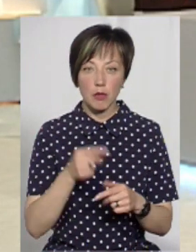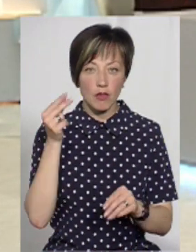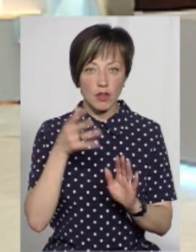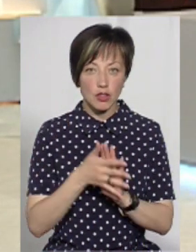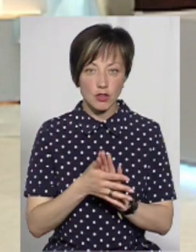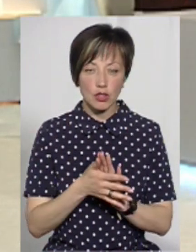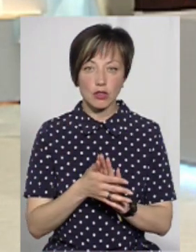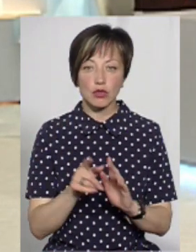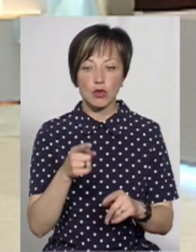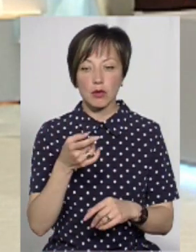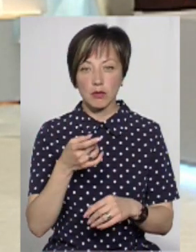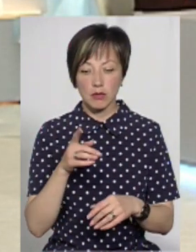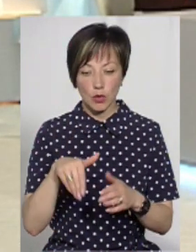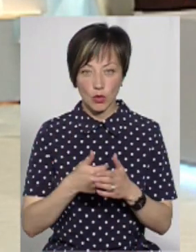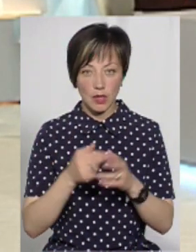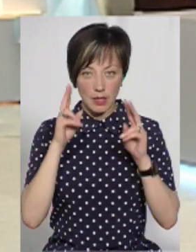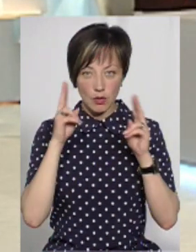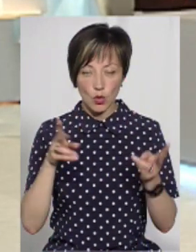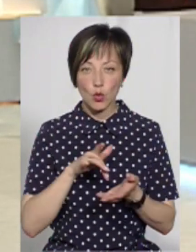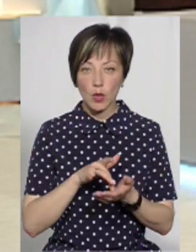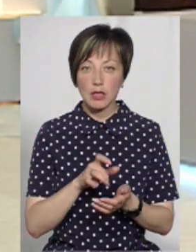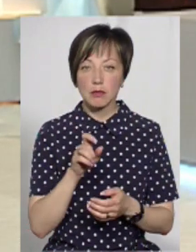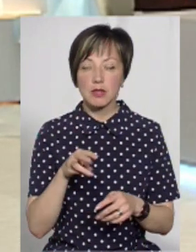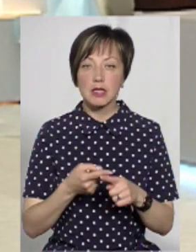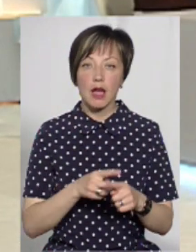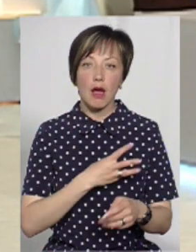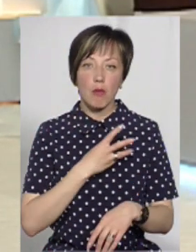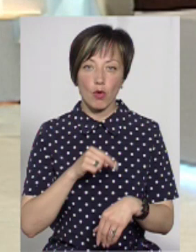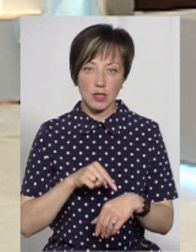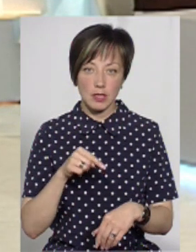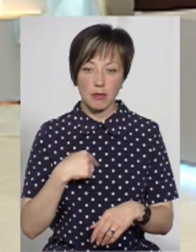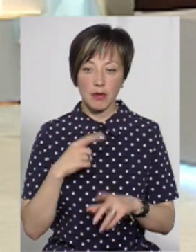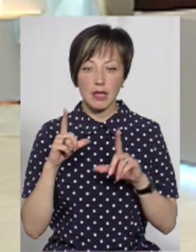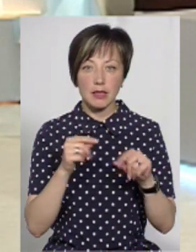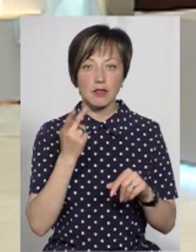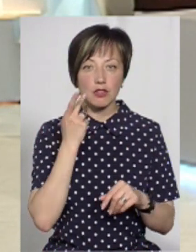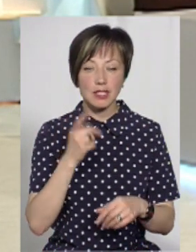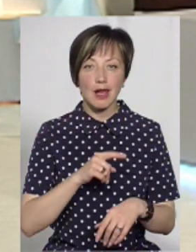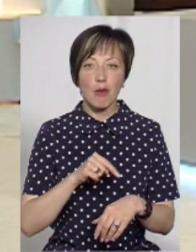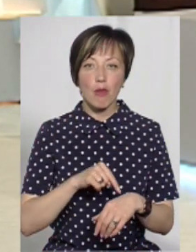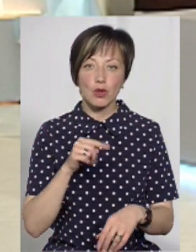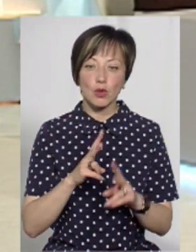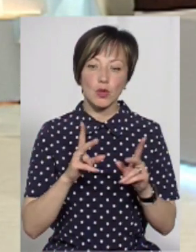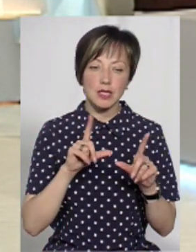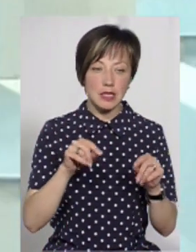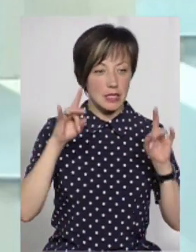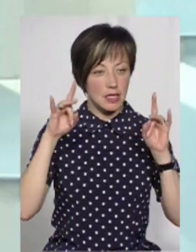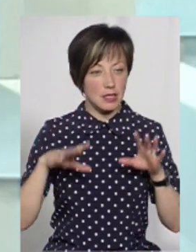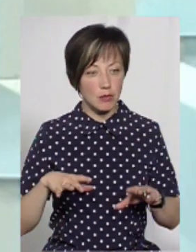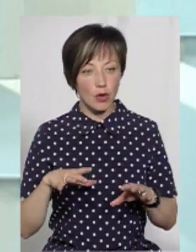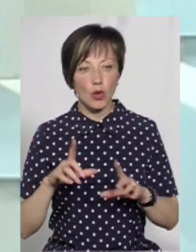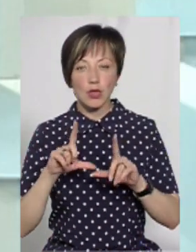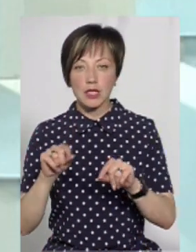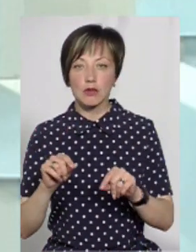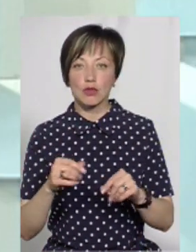щось або вивчити щось, що їм до цього часу було невідомо. Тому що туризм – це емоції. Ми їдемо завжди за емоціями. І хтось їде за екстримом,